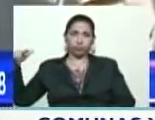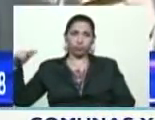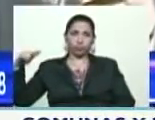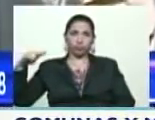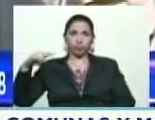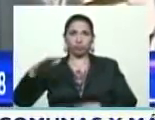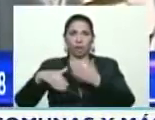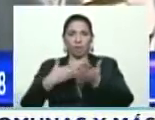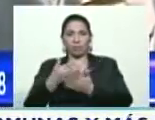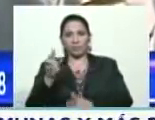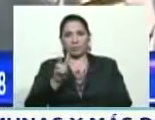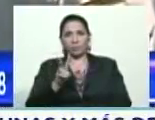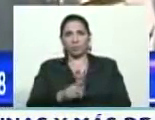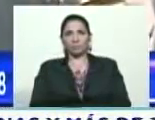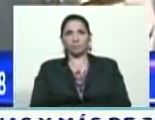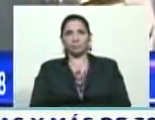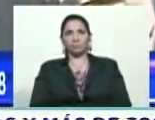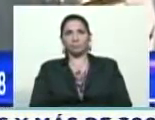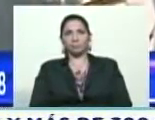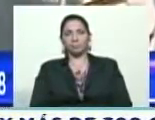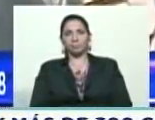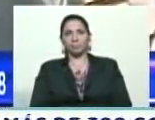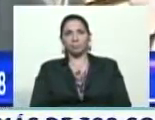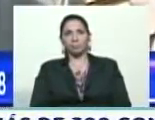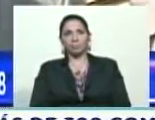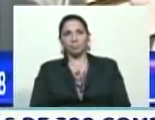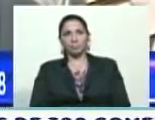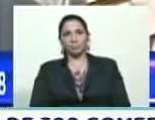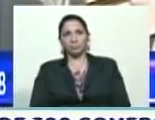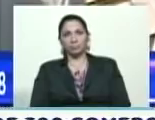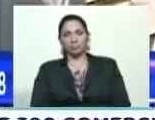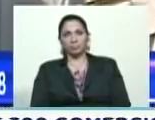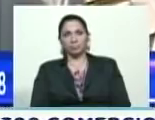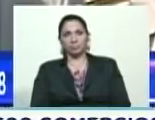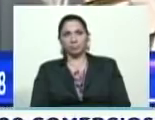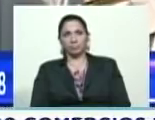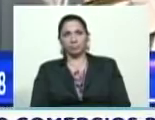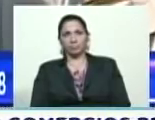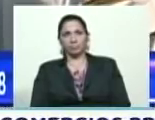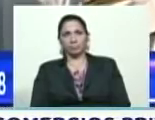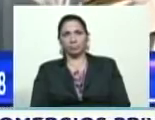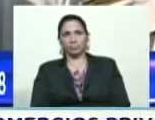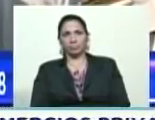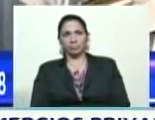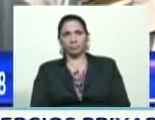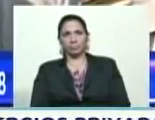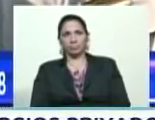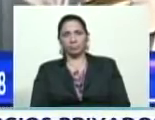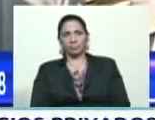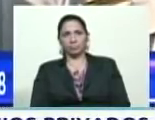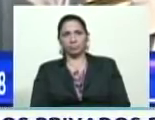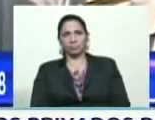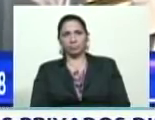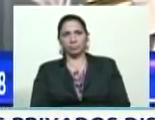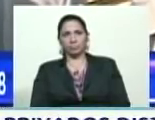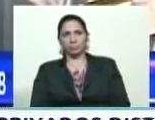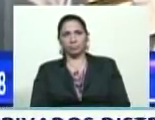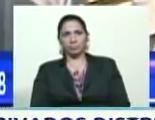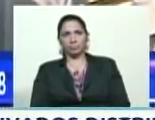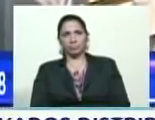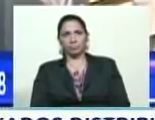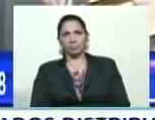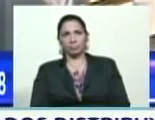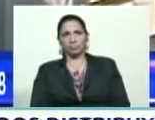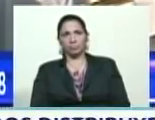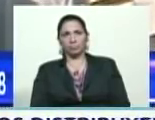Летчики взлетали с территории Российской Федерации, где температура уже далеко за минус. А сюда